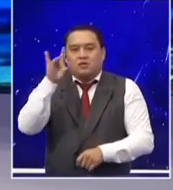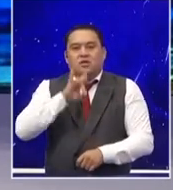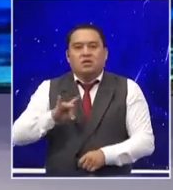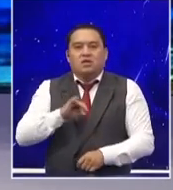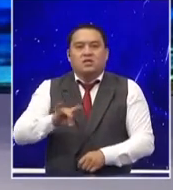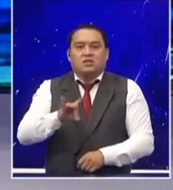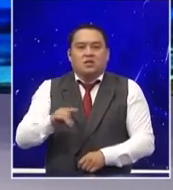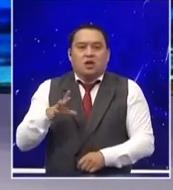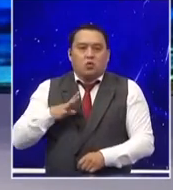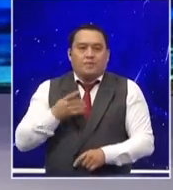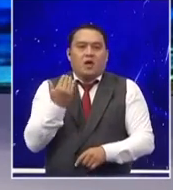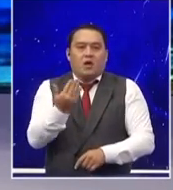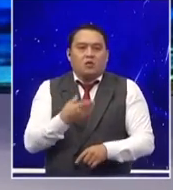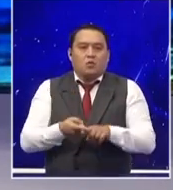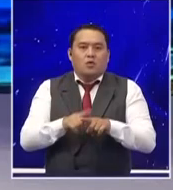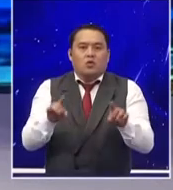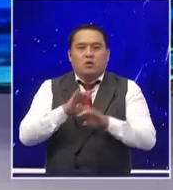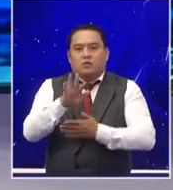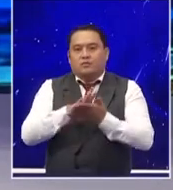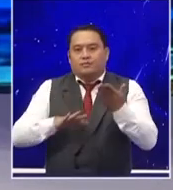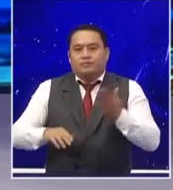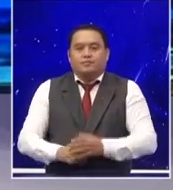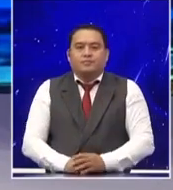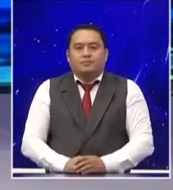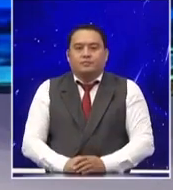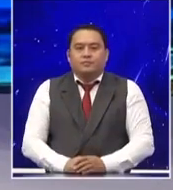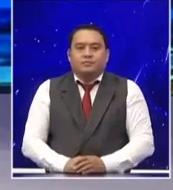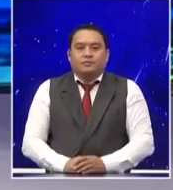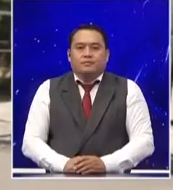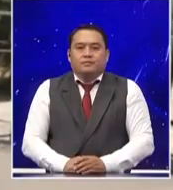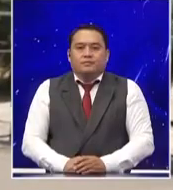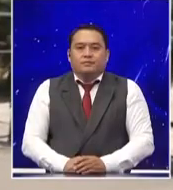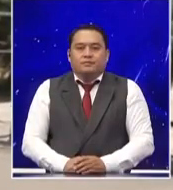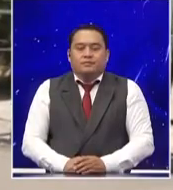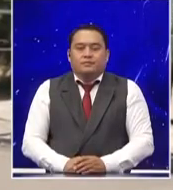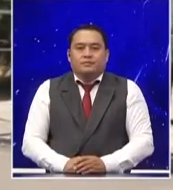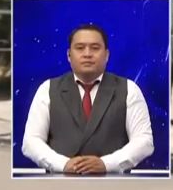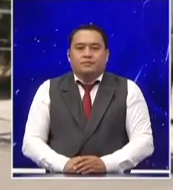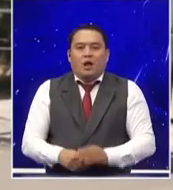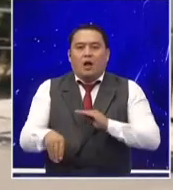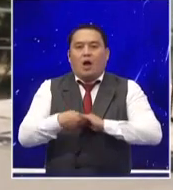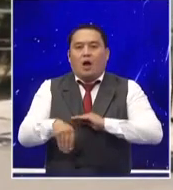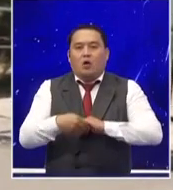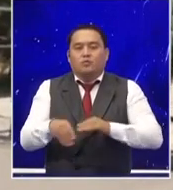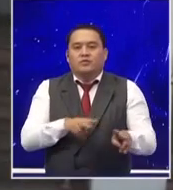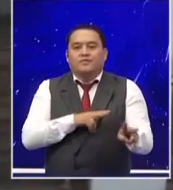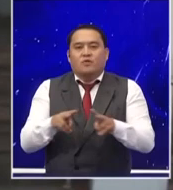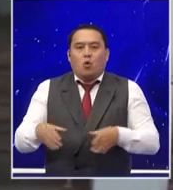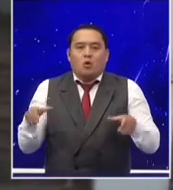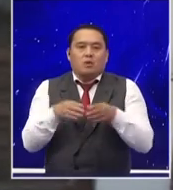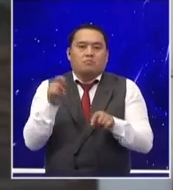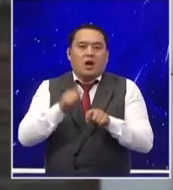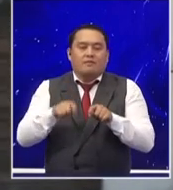казахские и илийский район и об итогах проверки расскажет до мира нет их на предмет коррупции члена мониторинговые группы